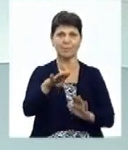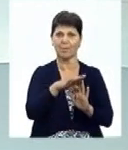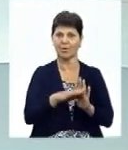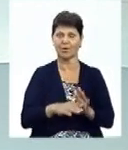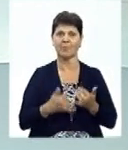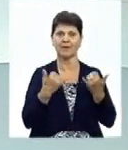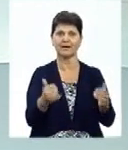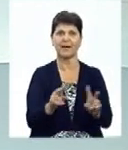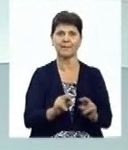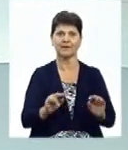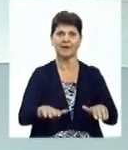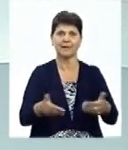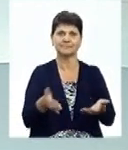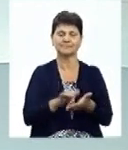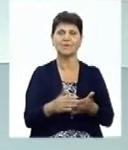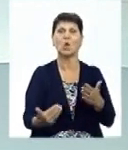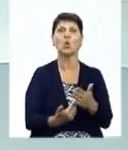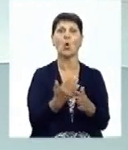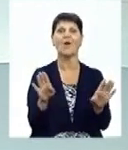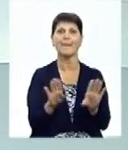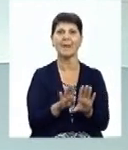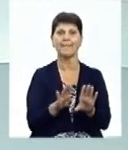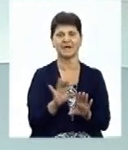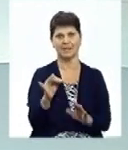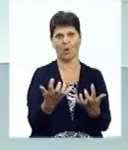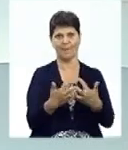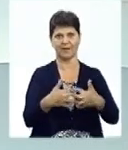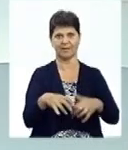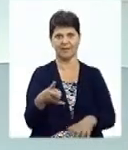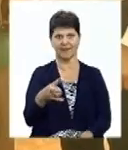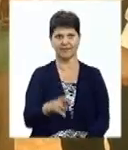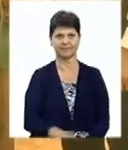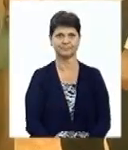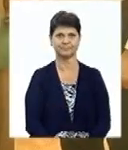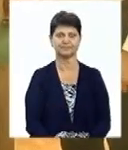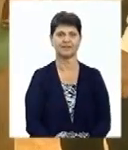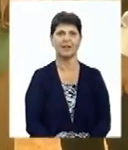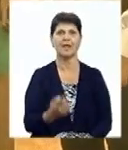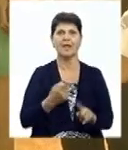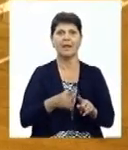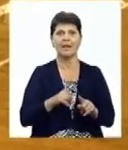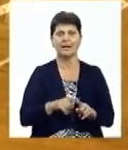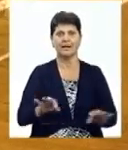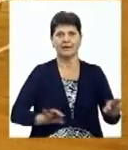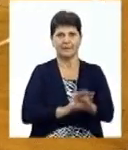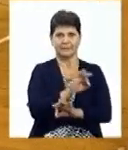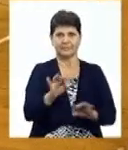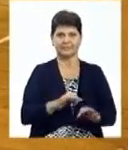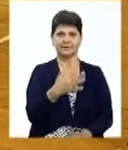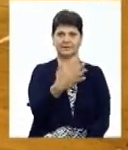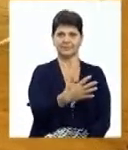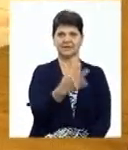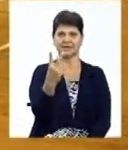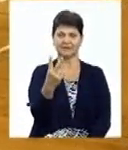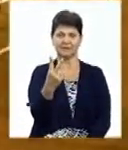для педагогів презентували зразки нових меблів та обладнання. Інтерактивна проекція має 52 програми,